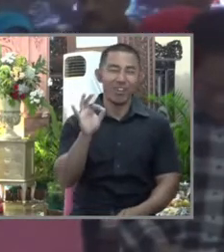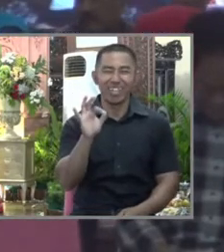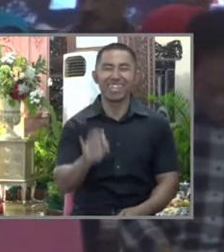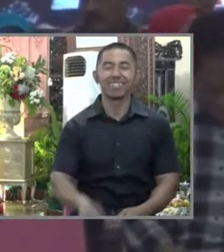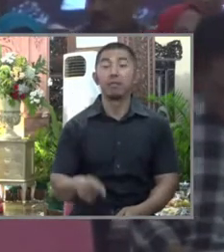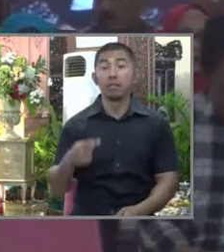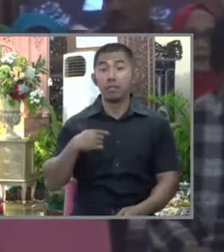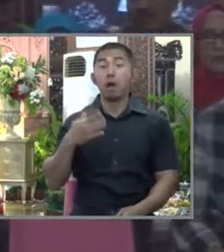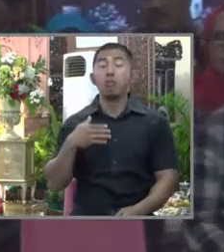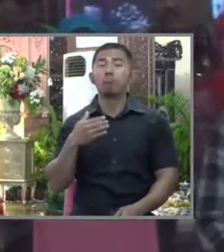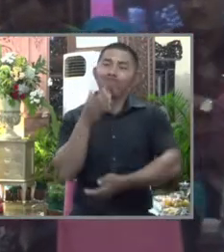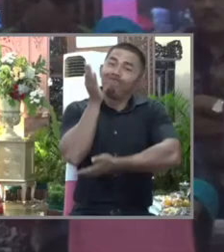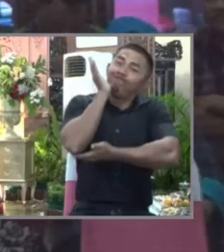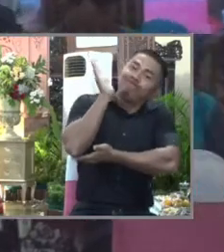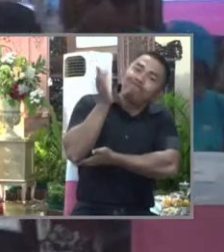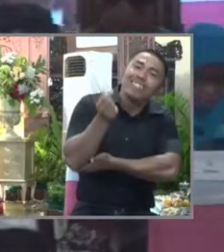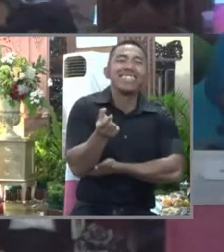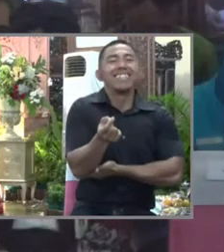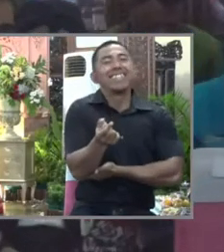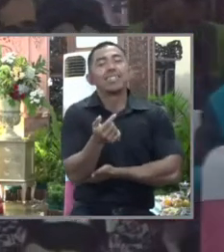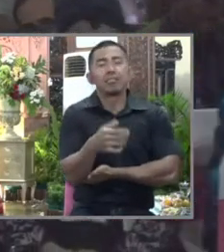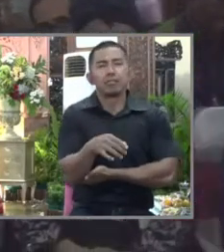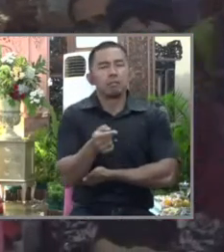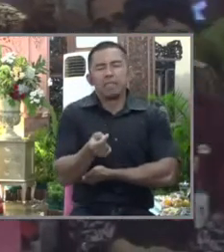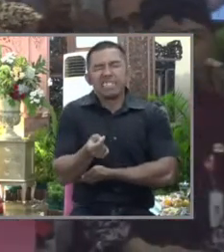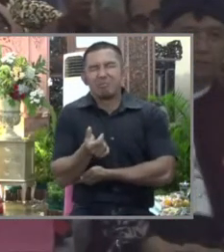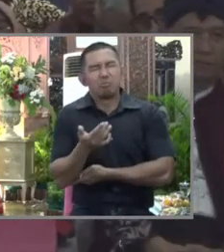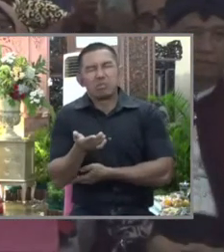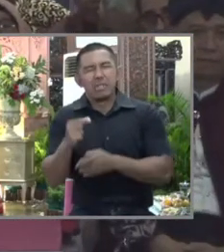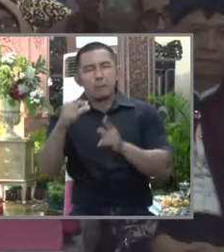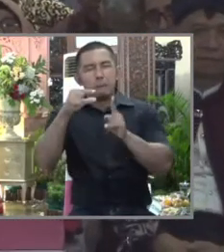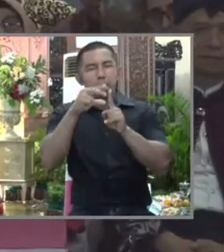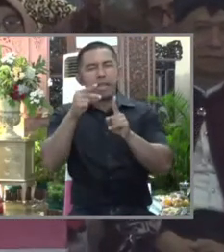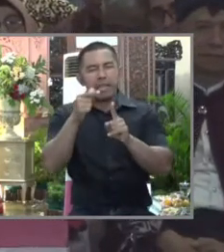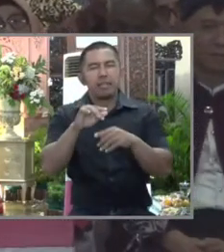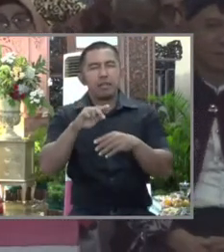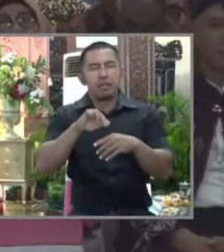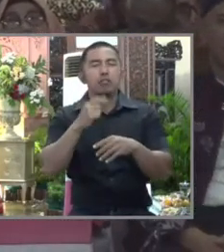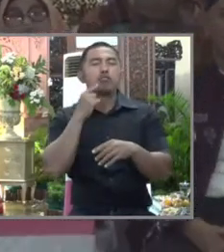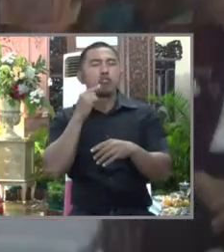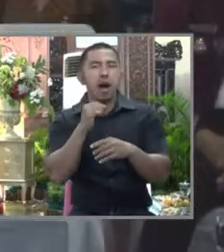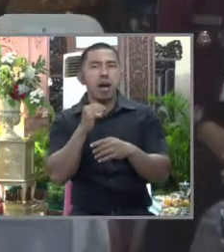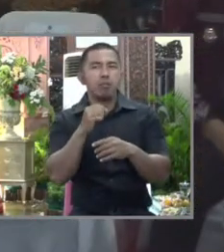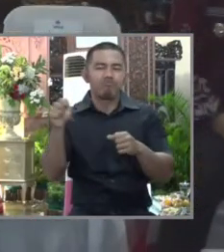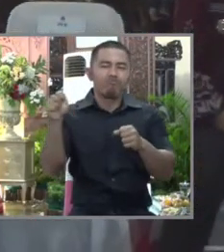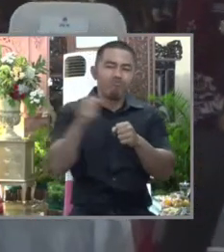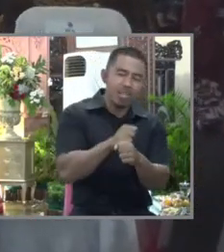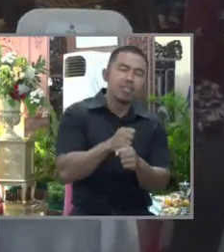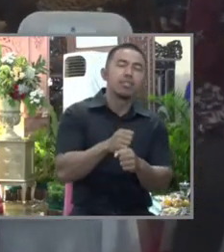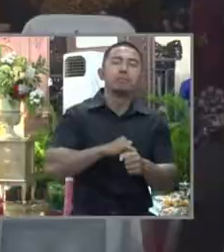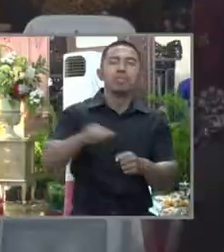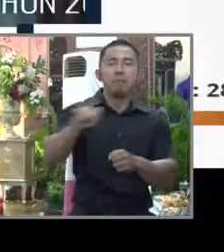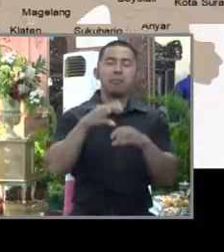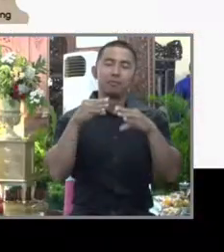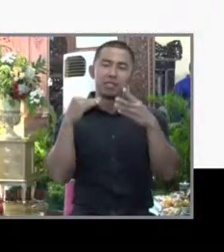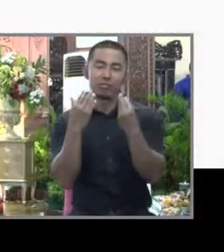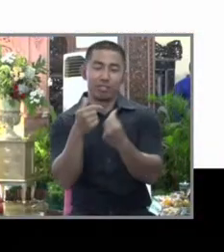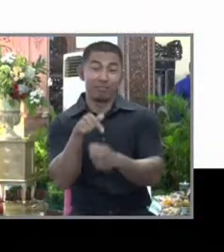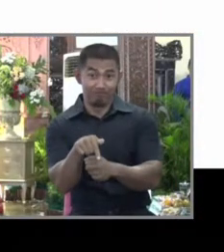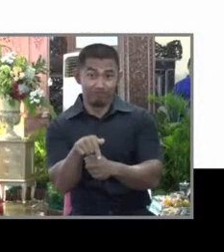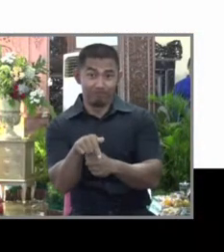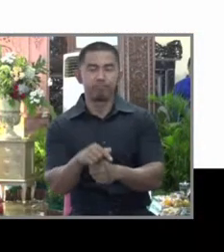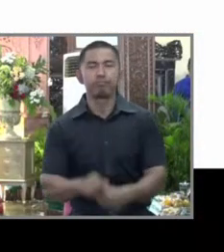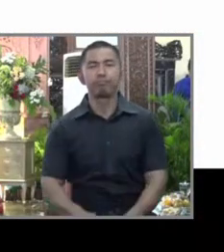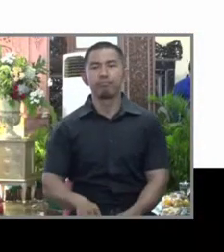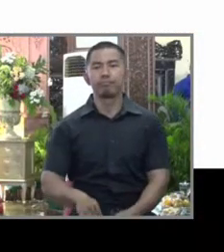mau tampilkan beberapa saja agar lebih cepat. Nanti PR ini coba kita selesaikan bareng-bareng di musyawarah ini. Mas, slide-nya